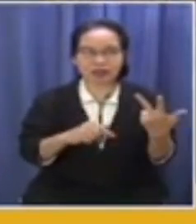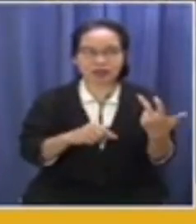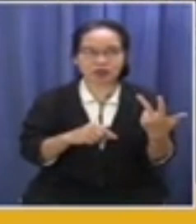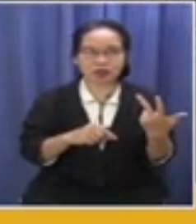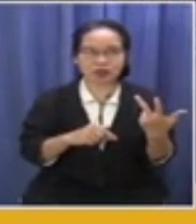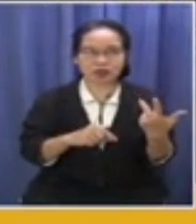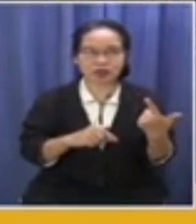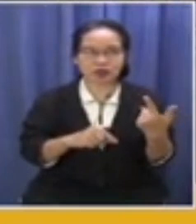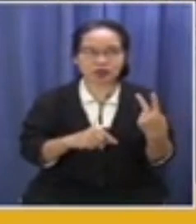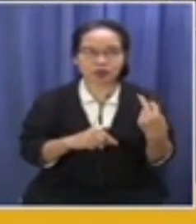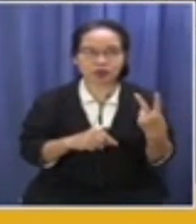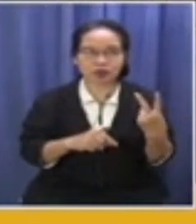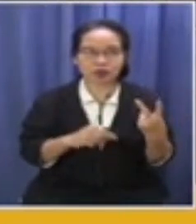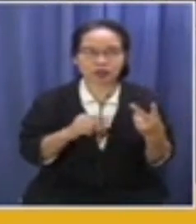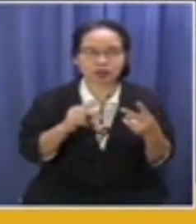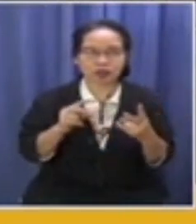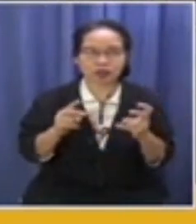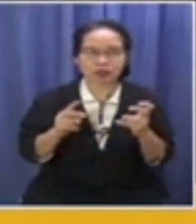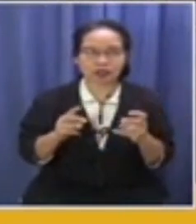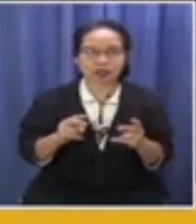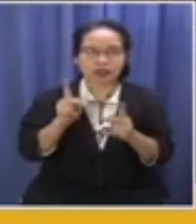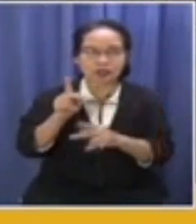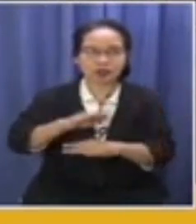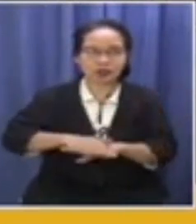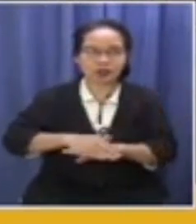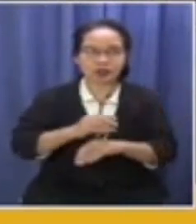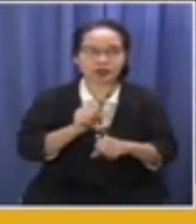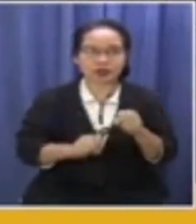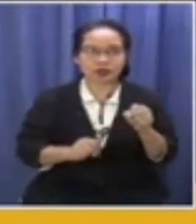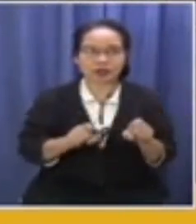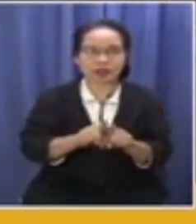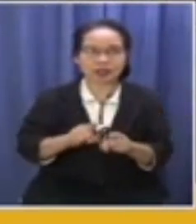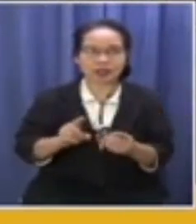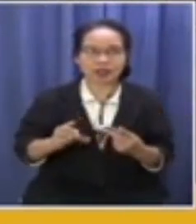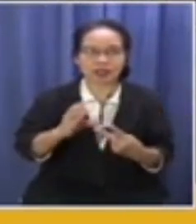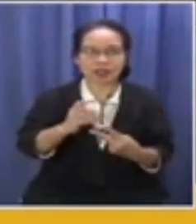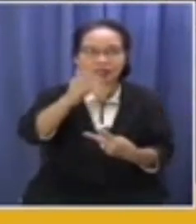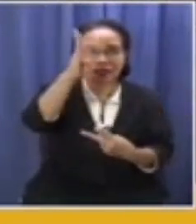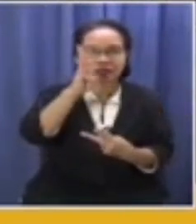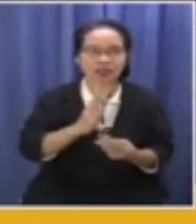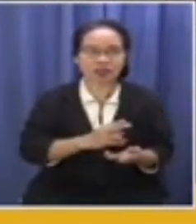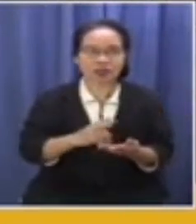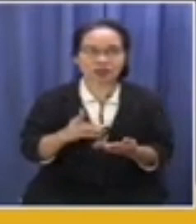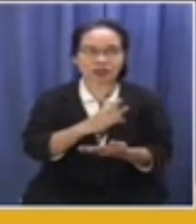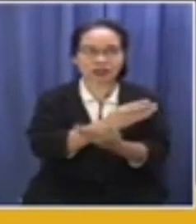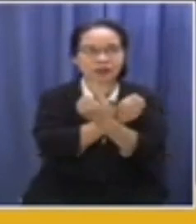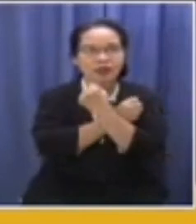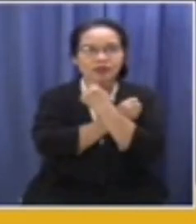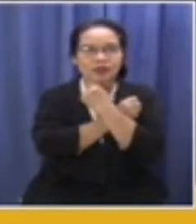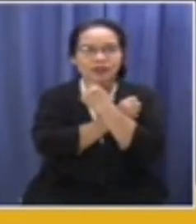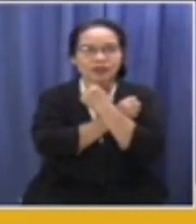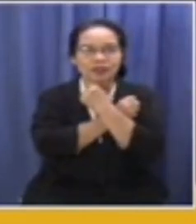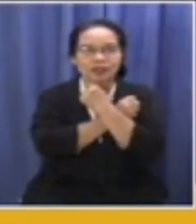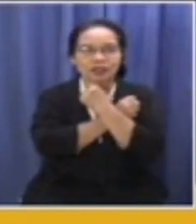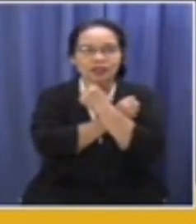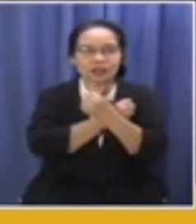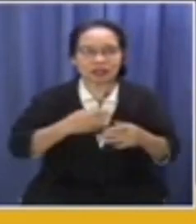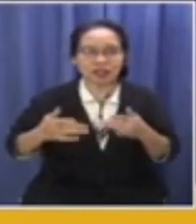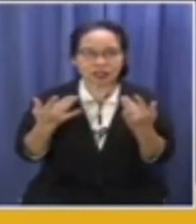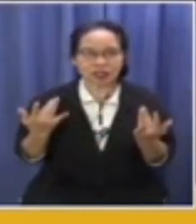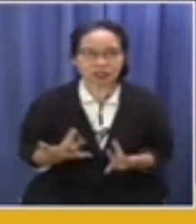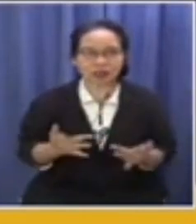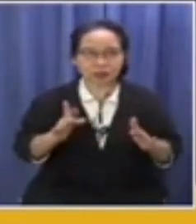mangagbihis nga kayo gaya ng mga Hinirang ng Diyos na mga Banal at minamahal ng isang